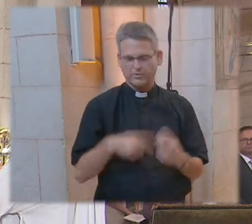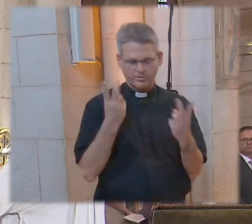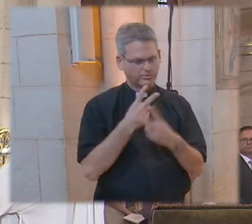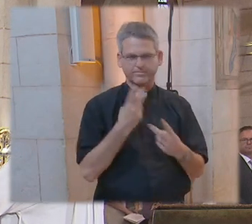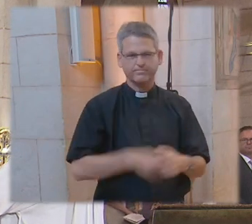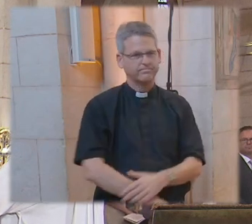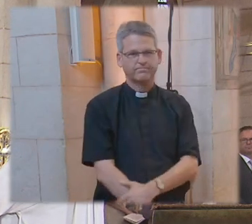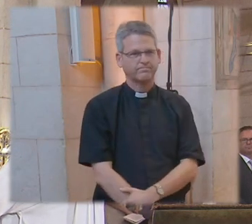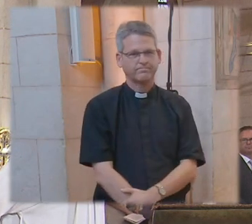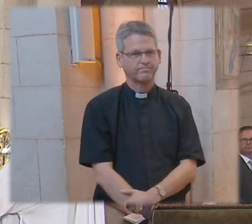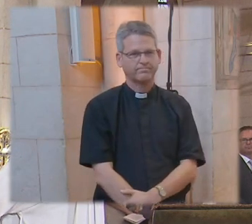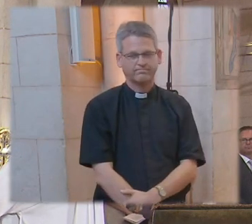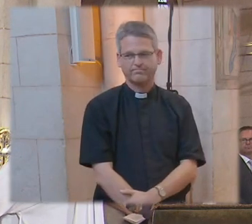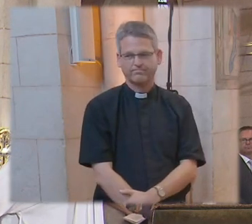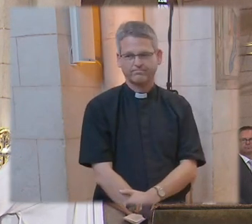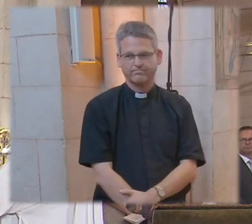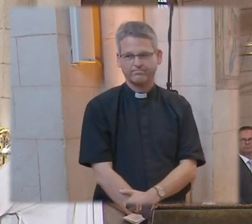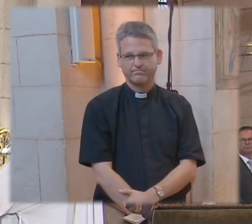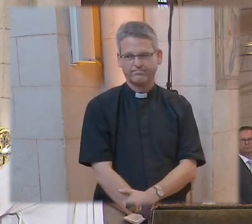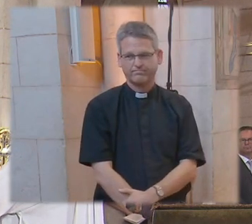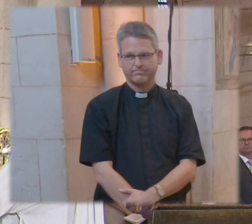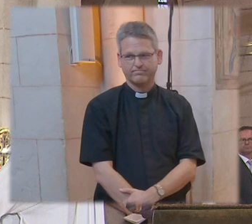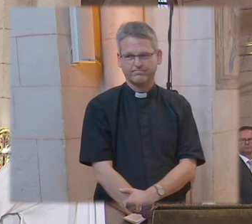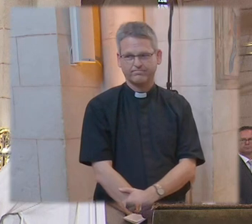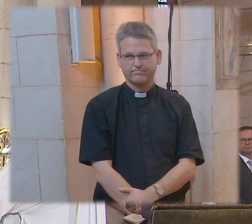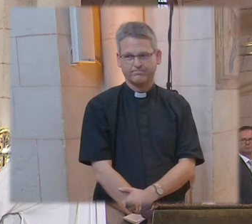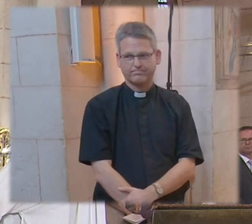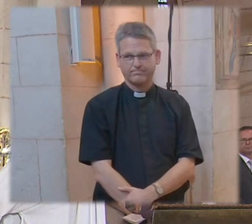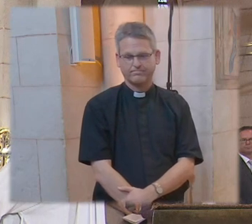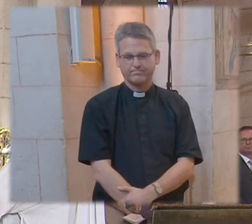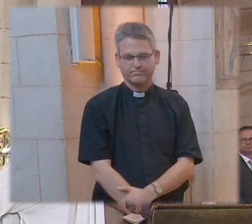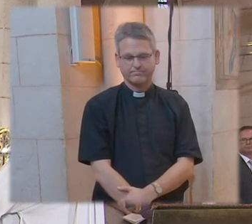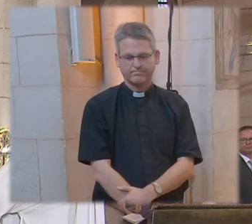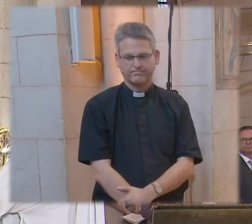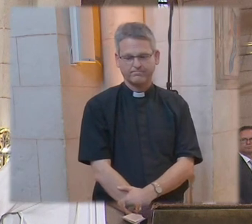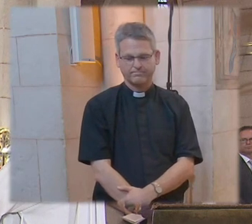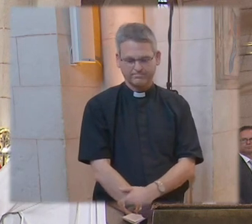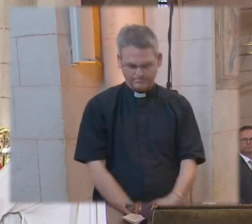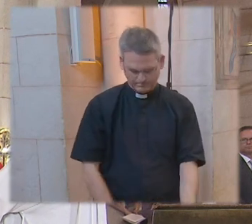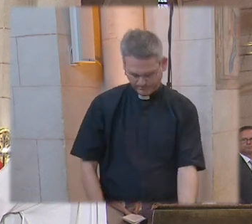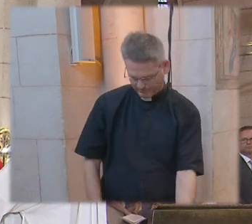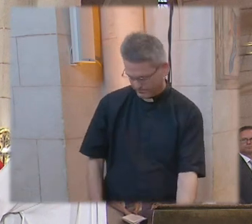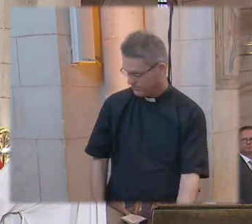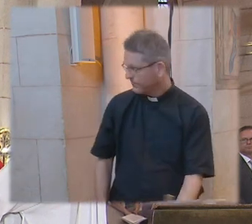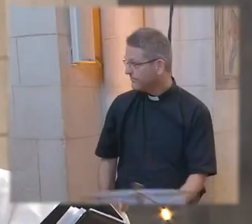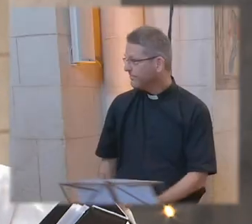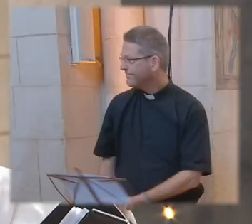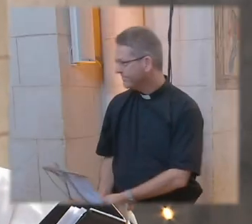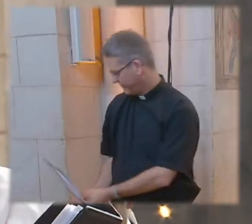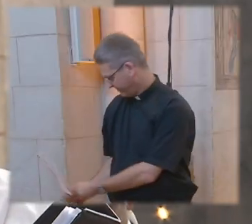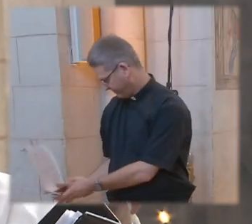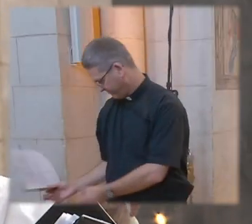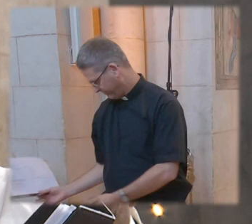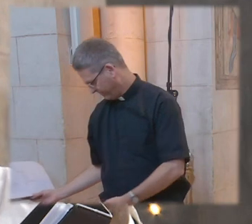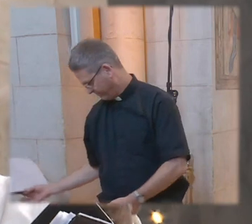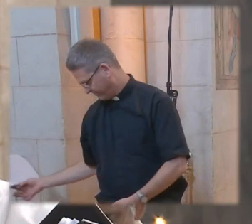Märtyrer, unerschrockener Verkünder des Evangeliums und heroischer Zeuge der christlichen Liebe, künftig